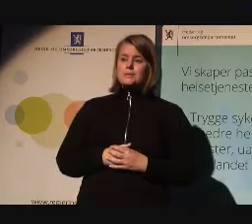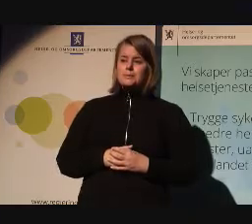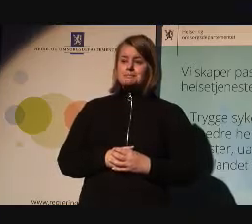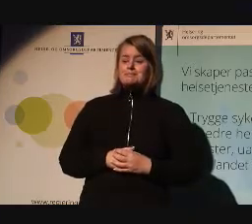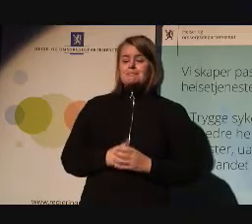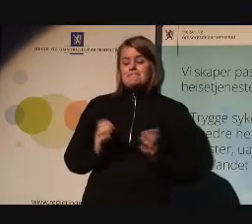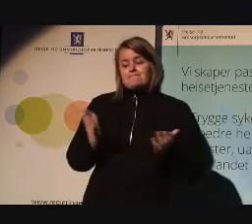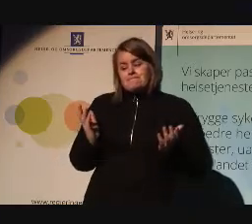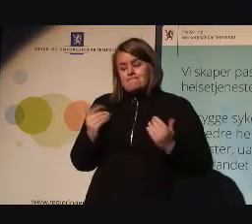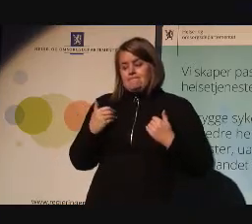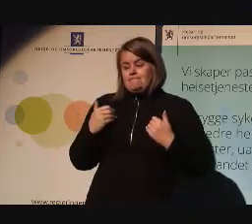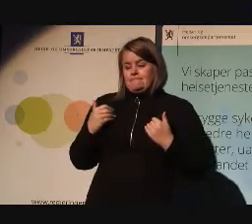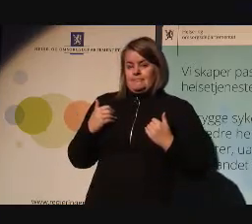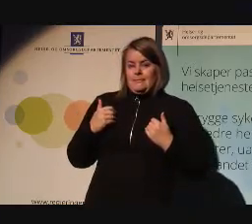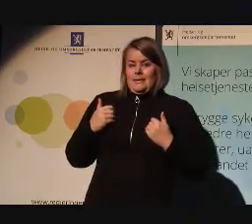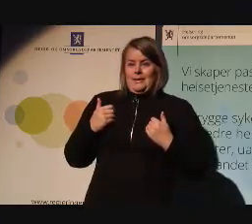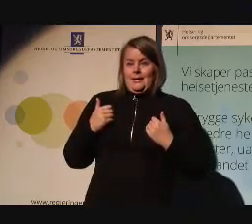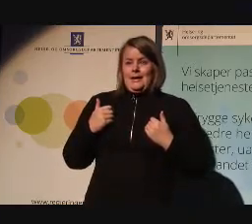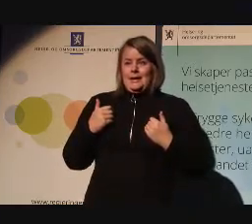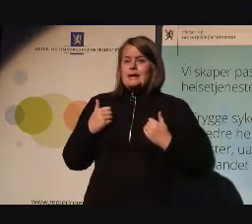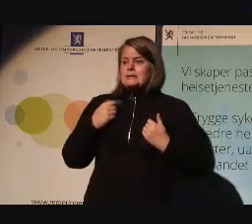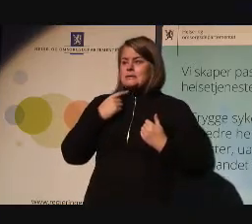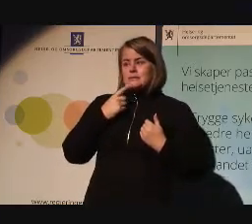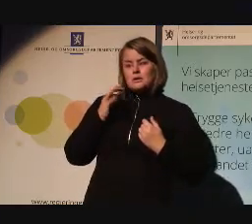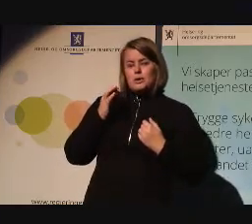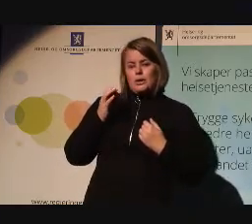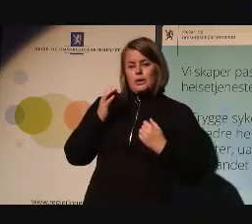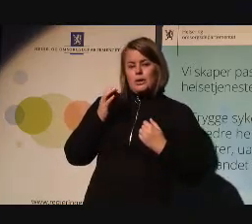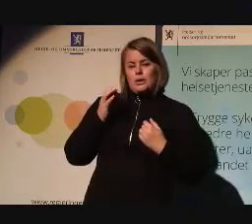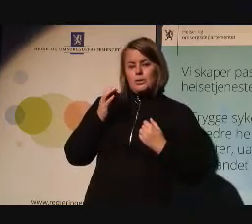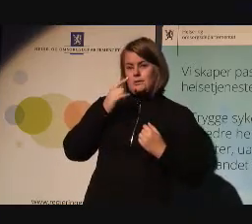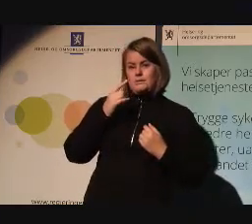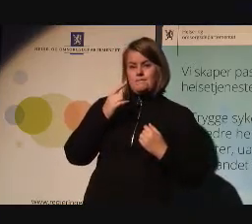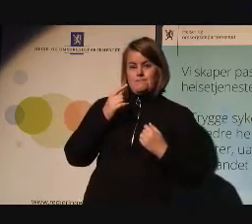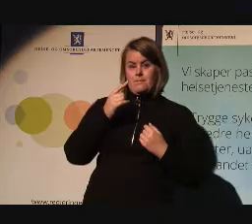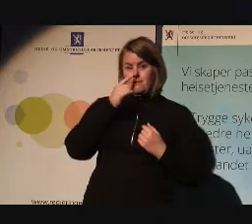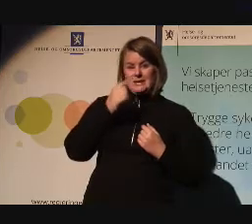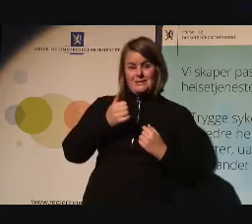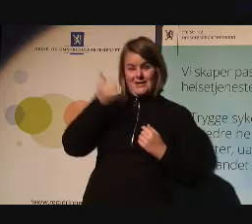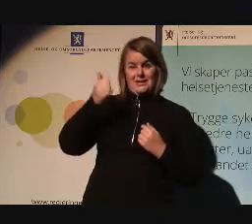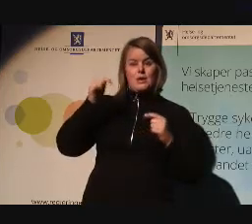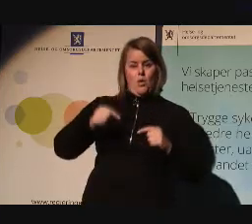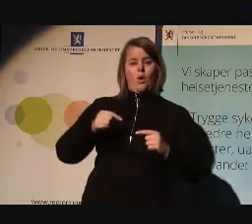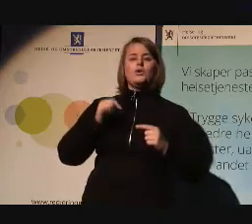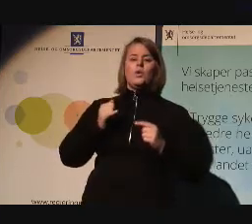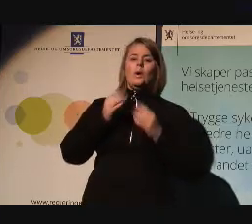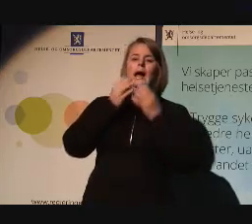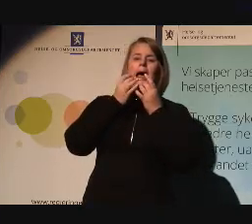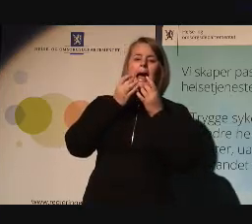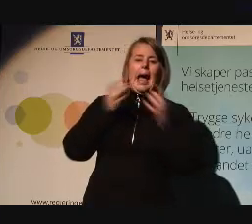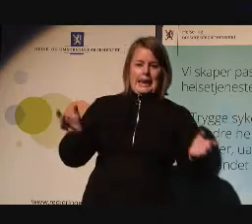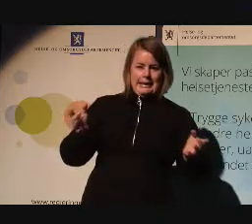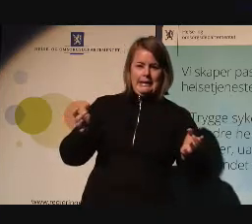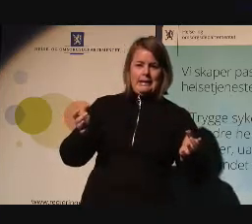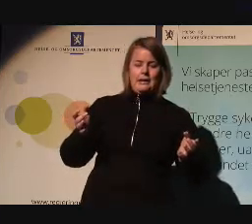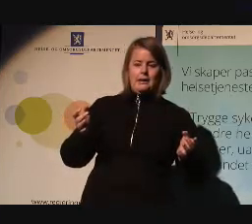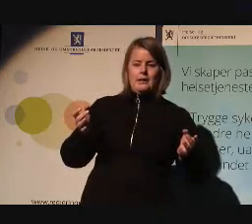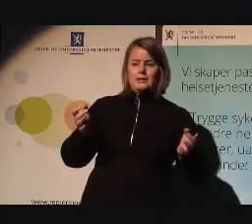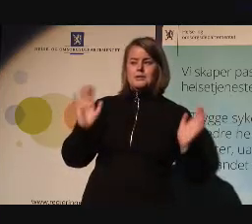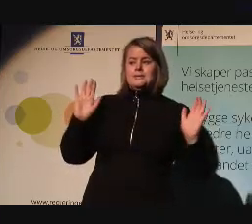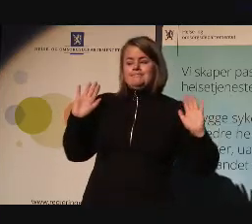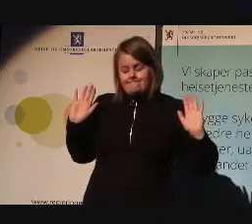Og jeg var helt klar på at det eneste som var viktig, det var å være dønn ærlig med henne. Så jeg sa, vi